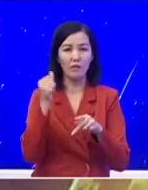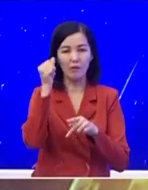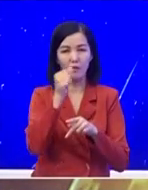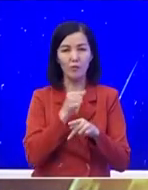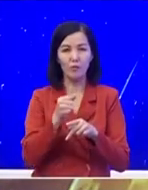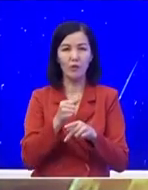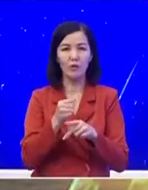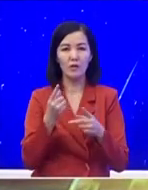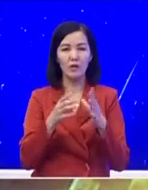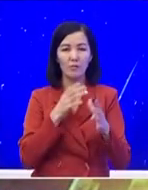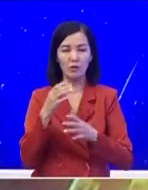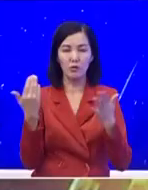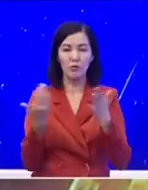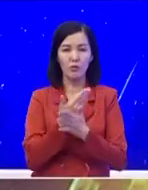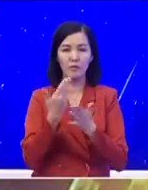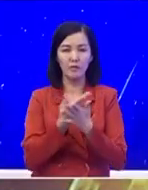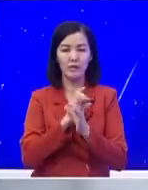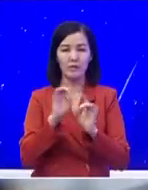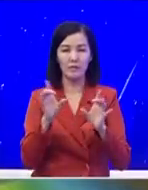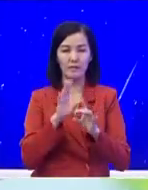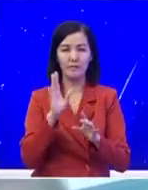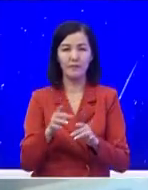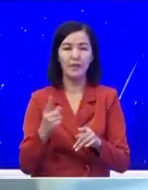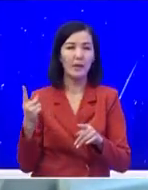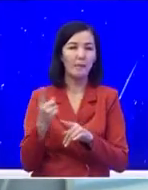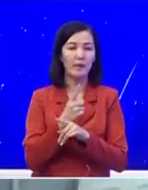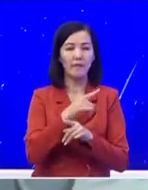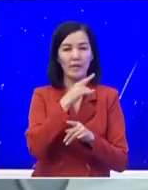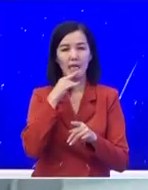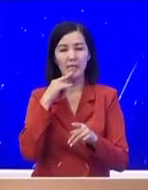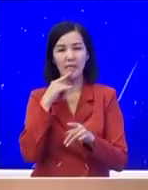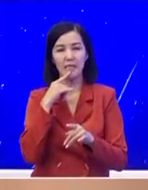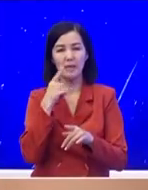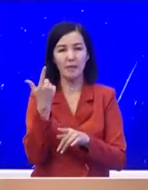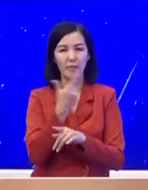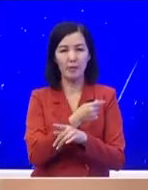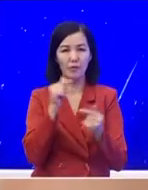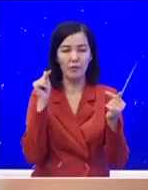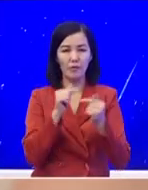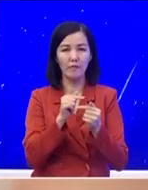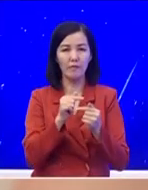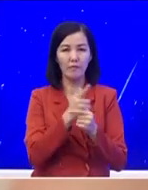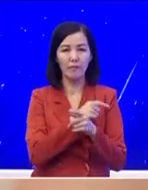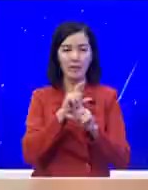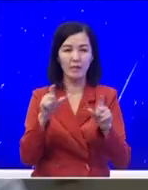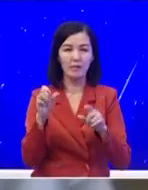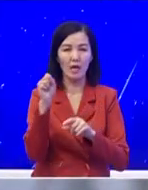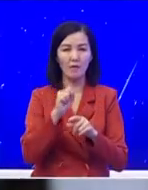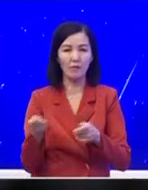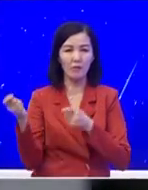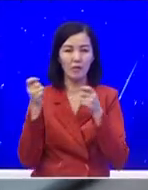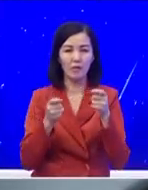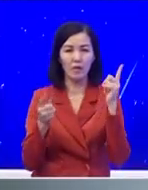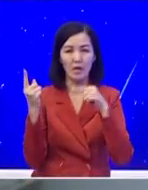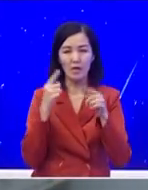только в сводке международных событий. Первая российская вакцина от коронавируса может поступить в больницы уже в августе.